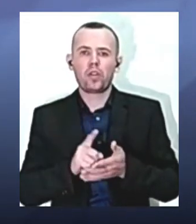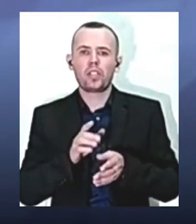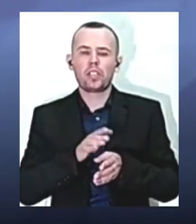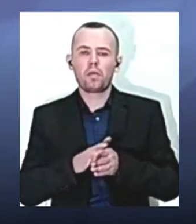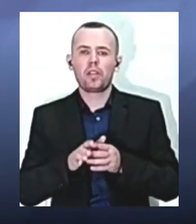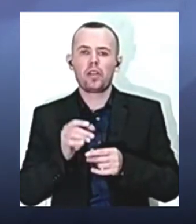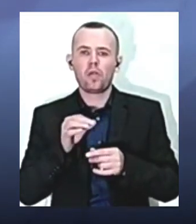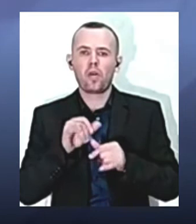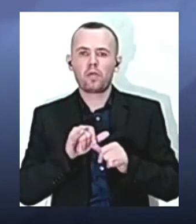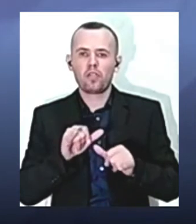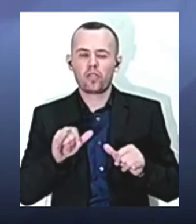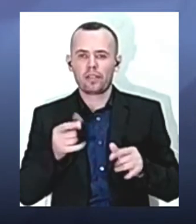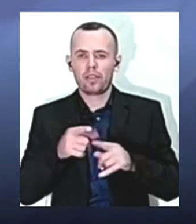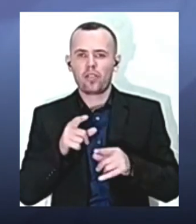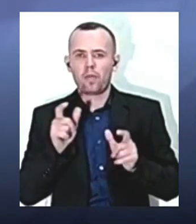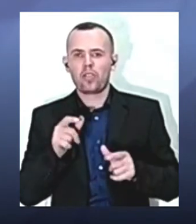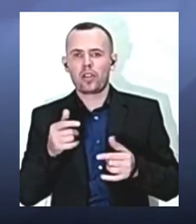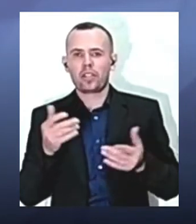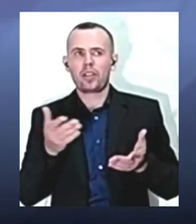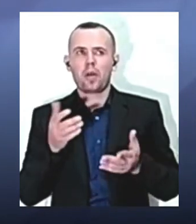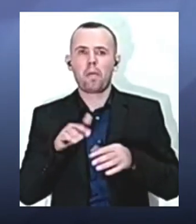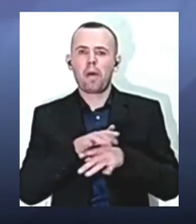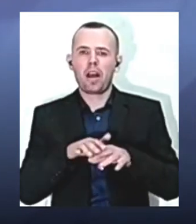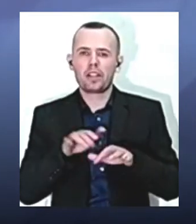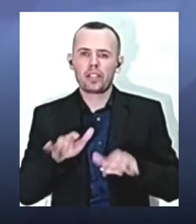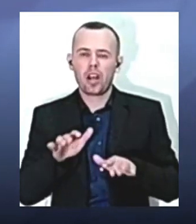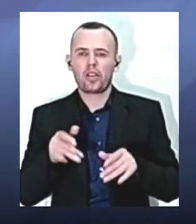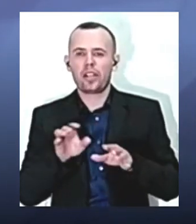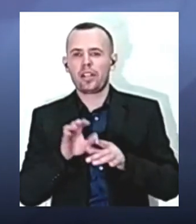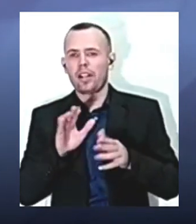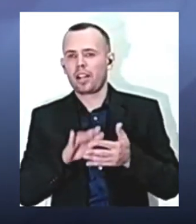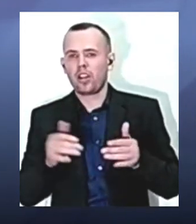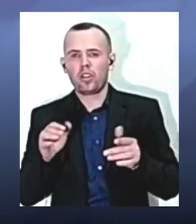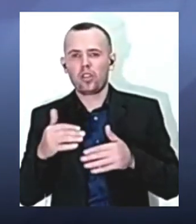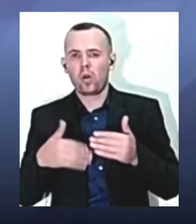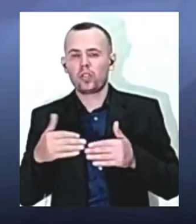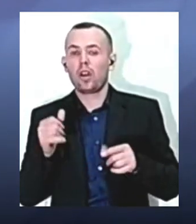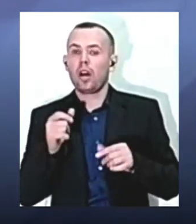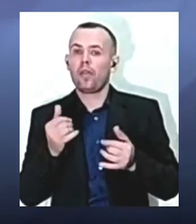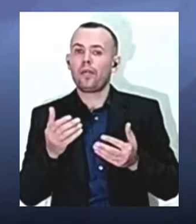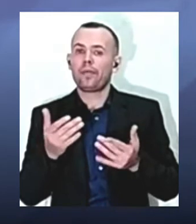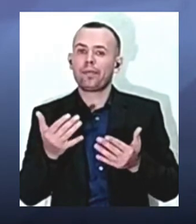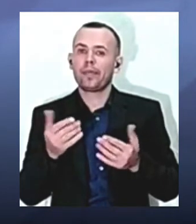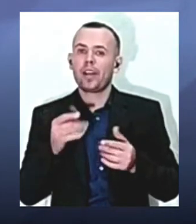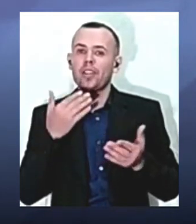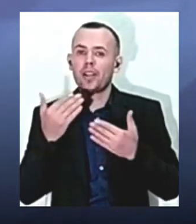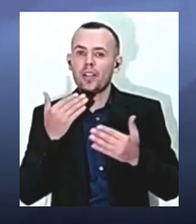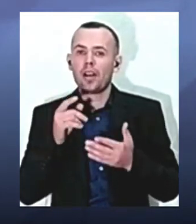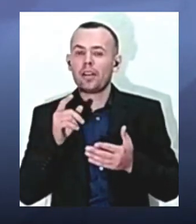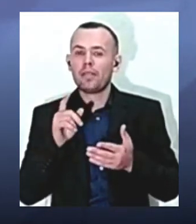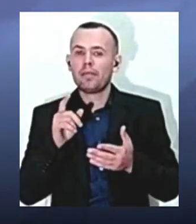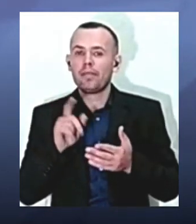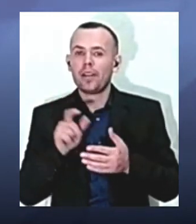як обмеження масових заходів в період локдауну тощо, або ті, які стосуються мало людей, і нас вони якби